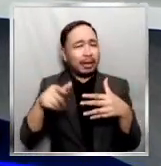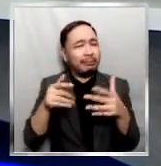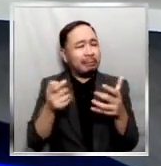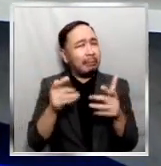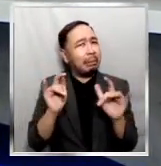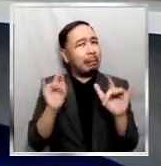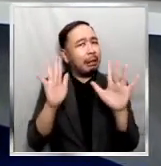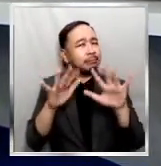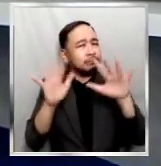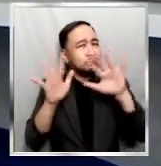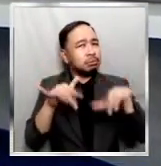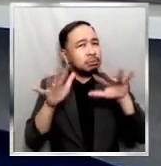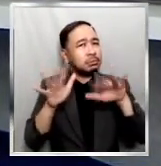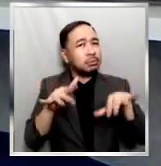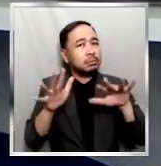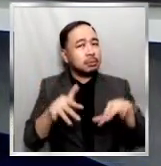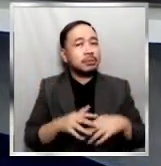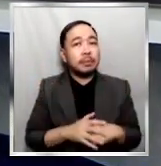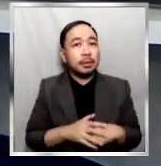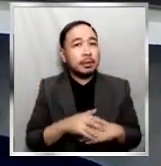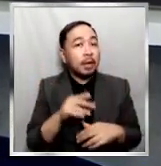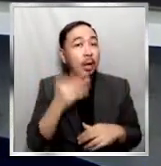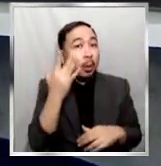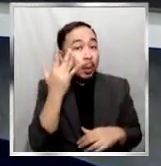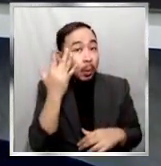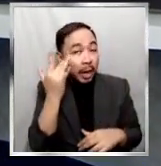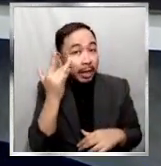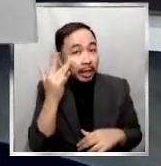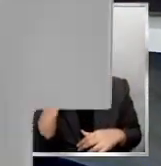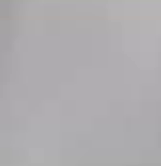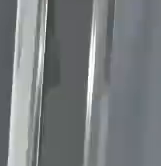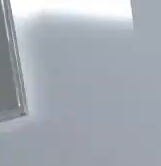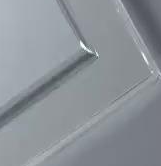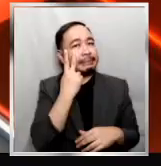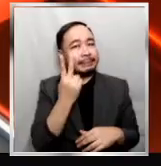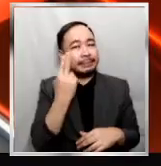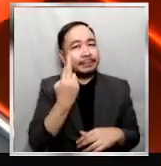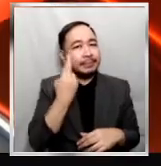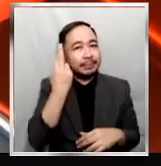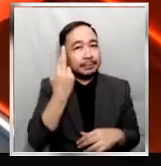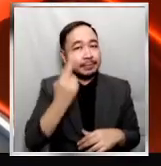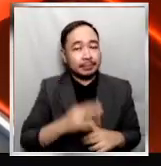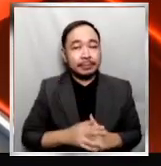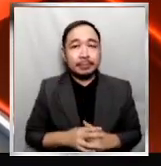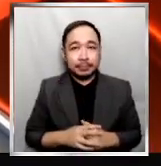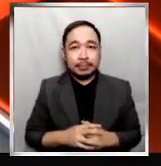bumuhos. Ang itinuturong dahilan sa pagtutok ni June Veneracion.